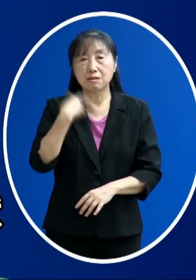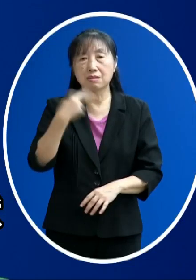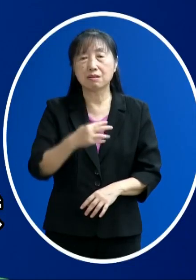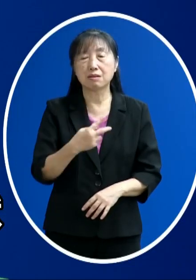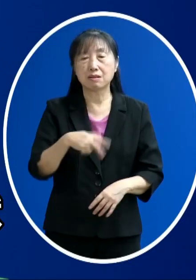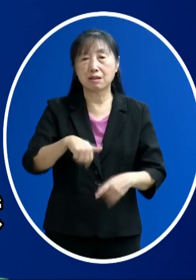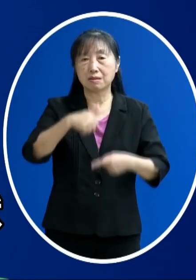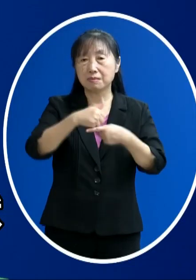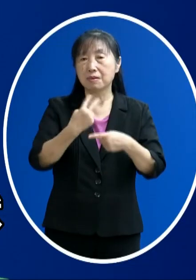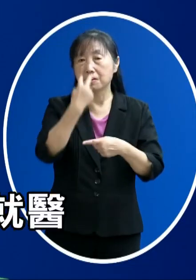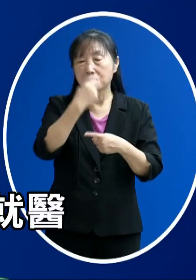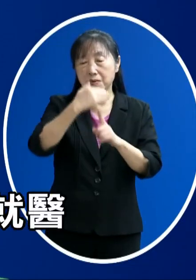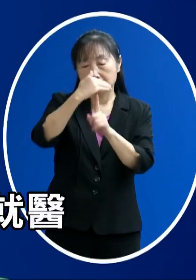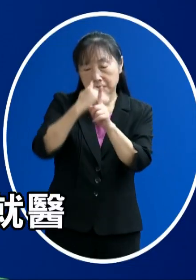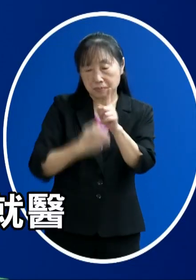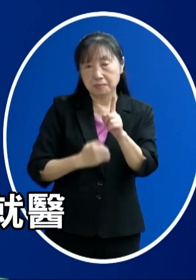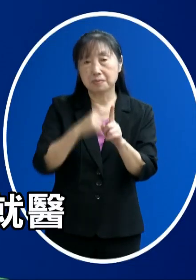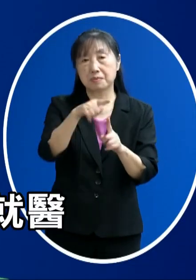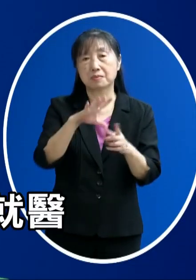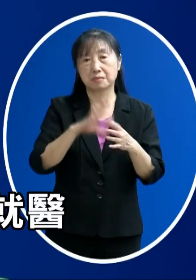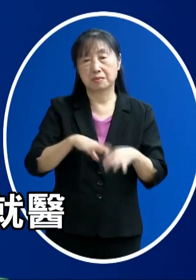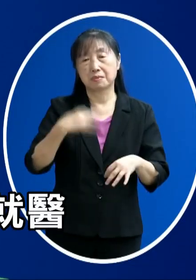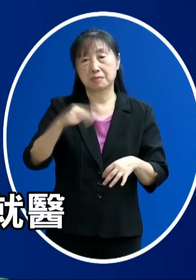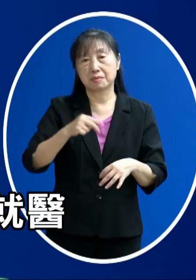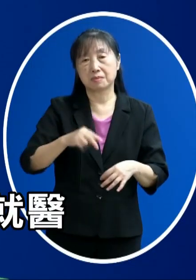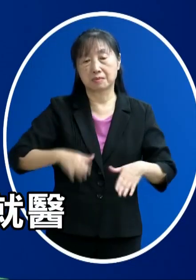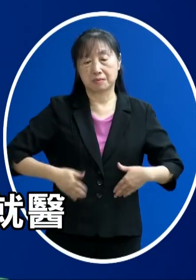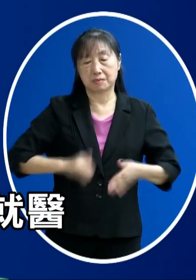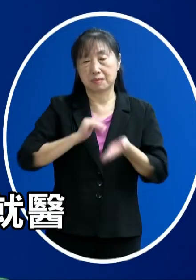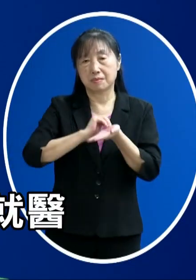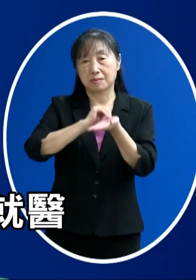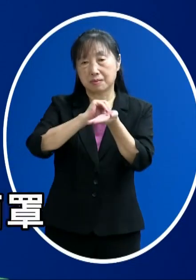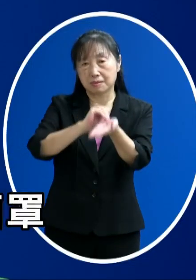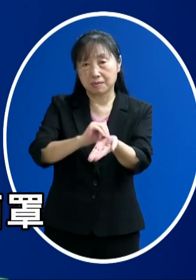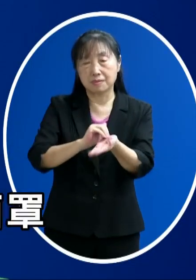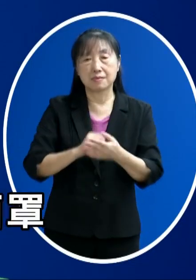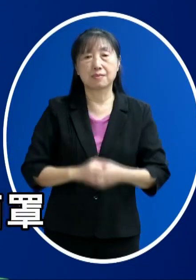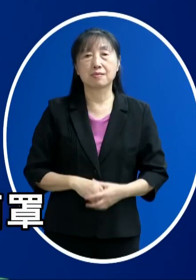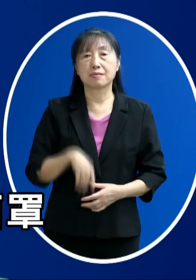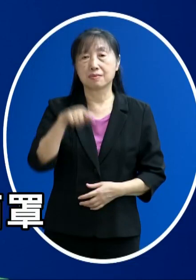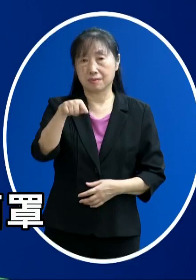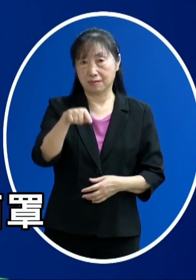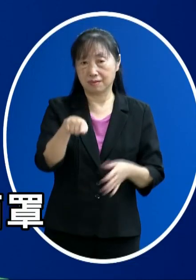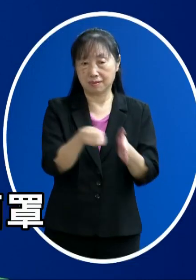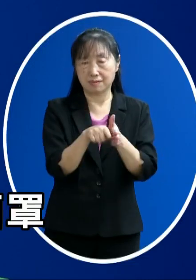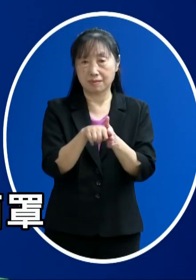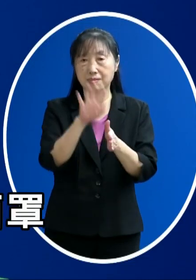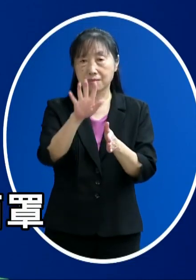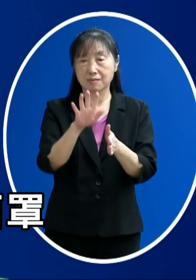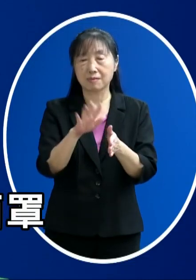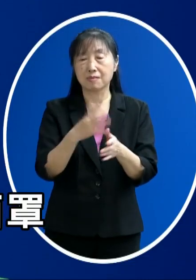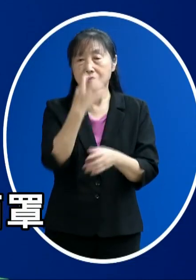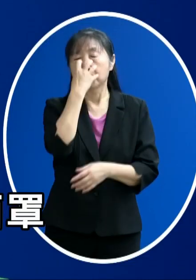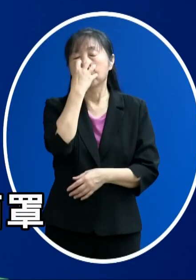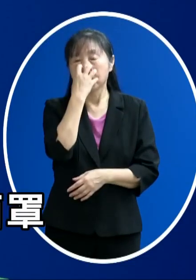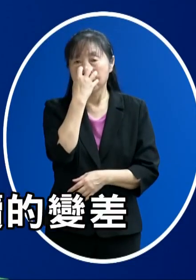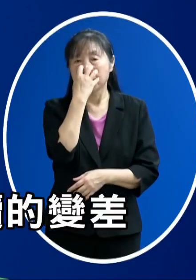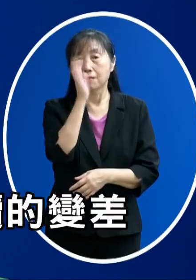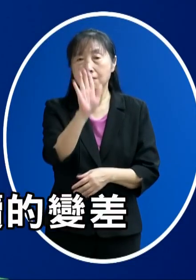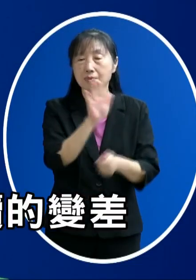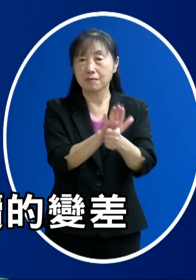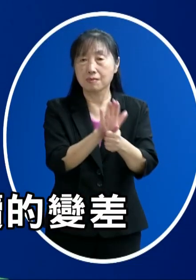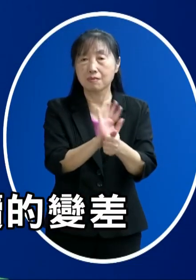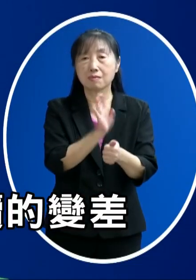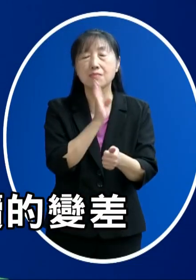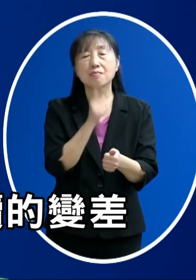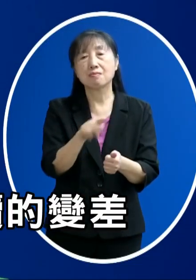的相关的症状，那紧急到这个急诊这边来就医。初期是先有使用氧气的面罩，不